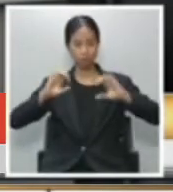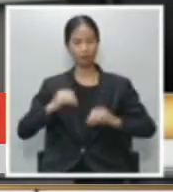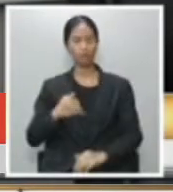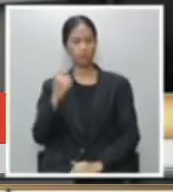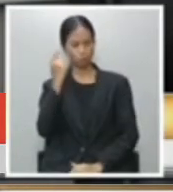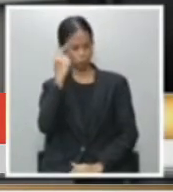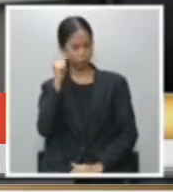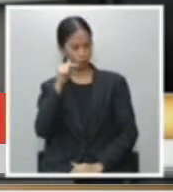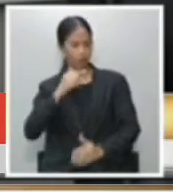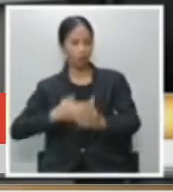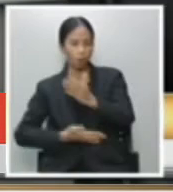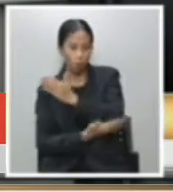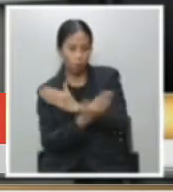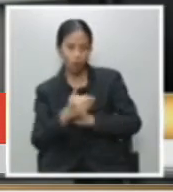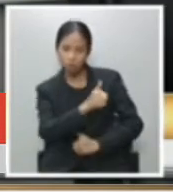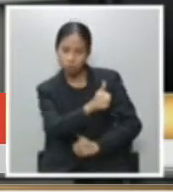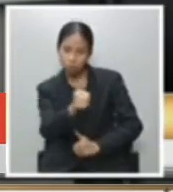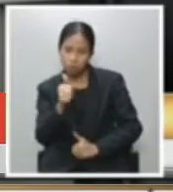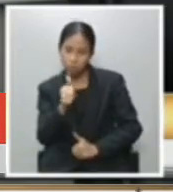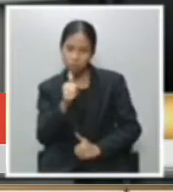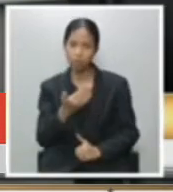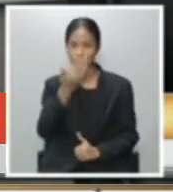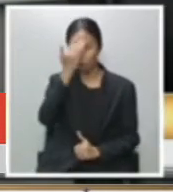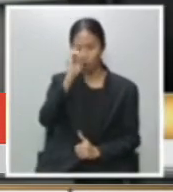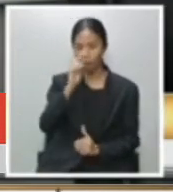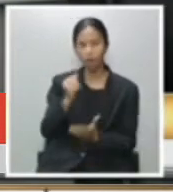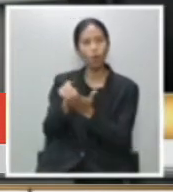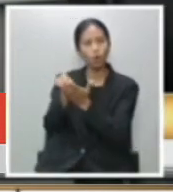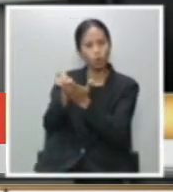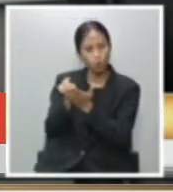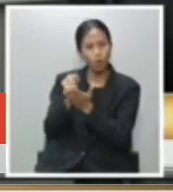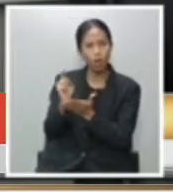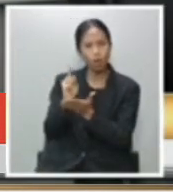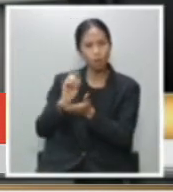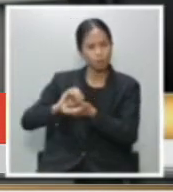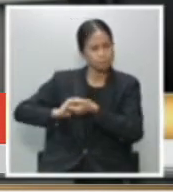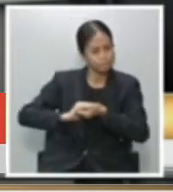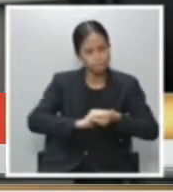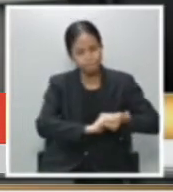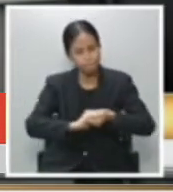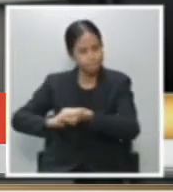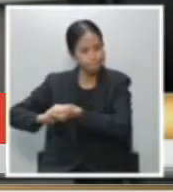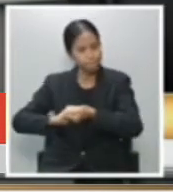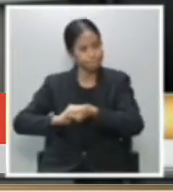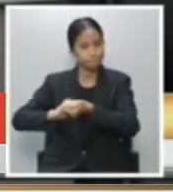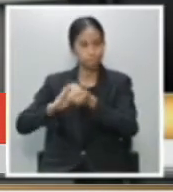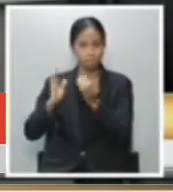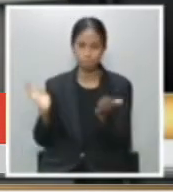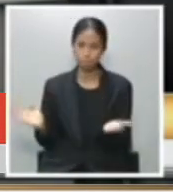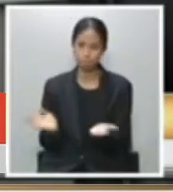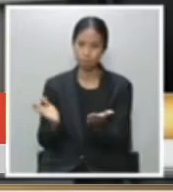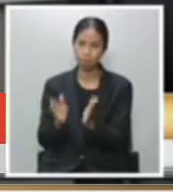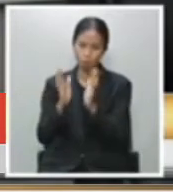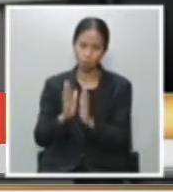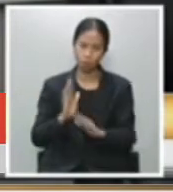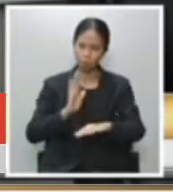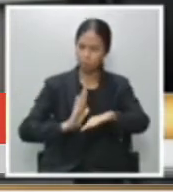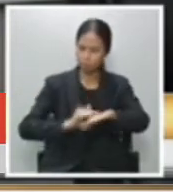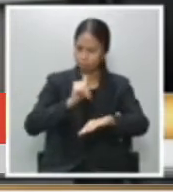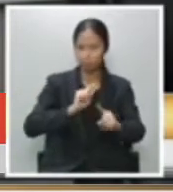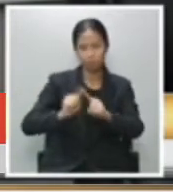ที่ดีนะครับในการที่จะสร้างความปรองดองความรักความสมัครสมานสามัคคีส่งบุคคลที่หลากหลายเข้ามาเป็นกรรมาธิ